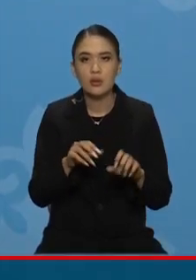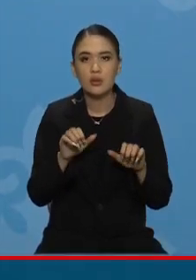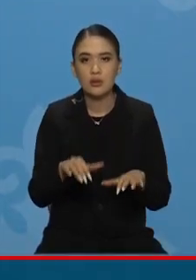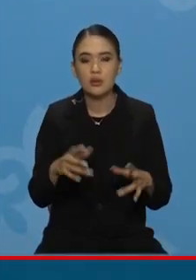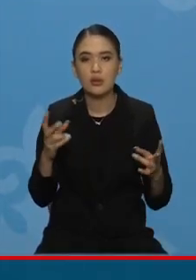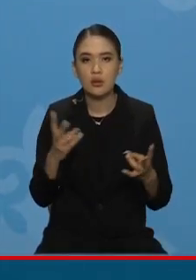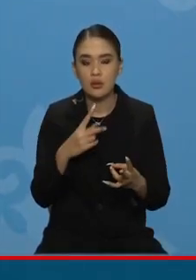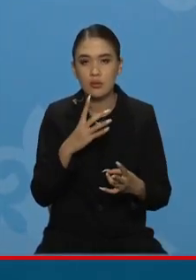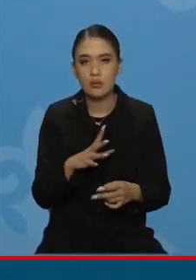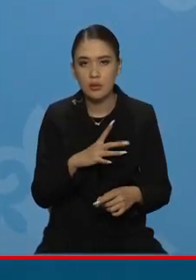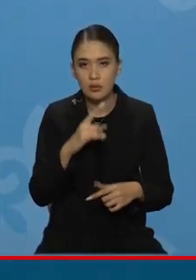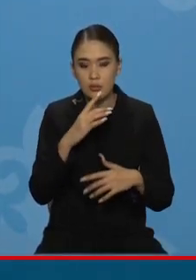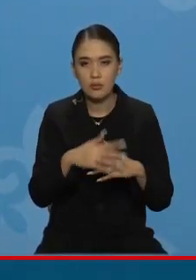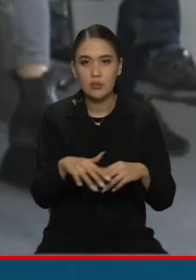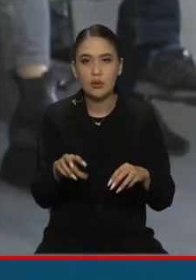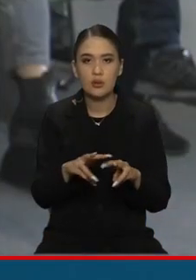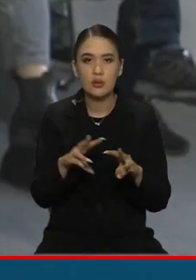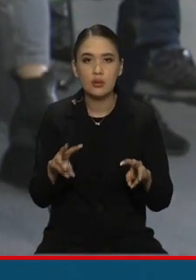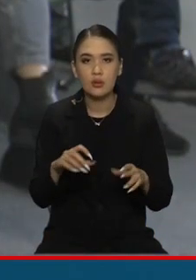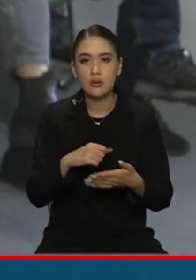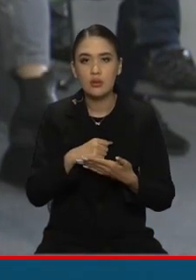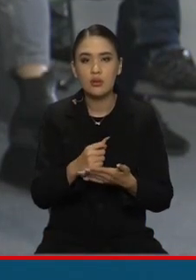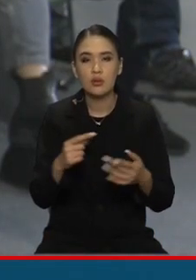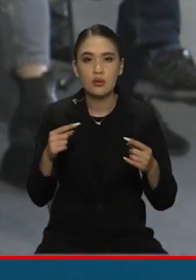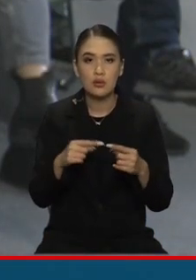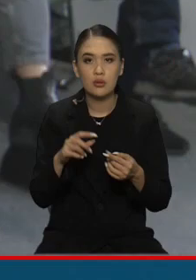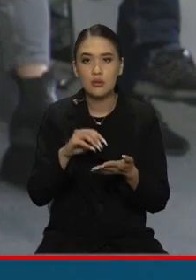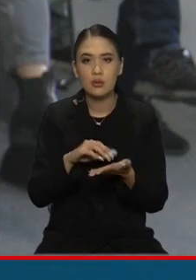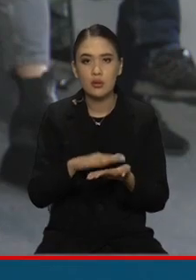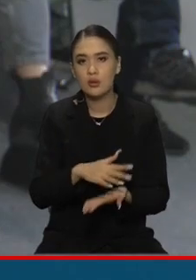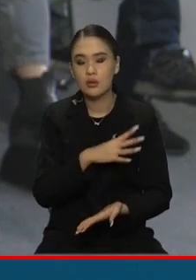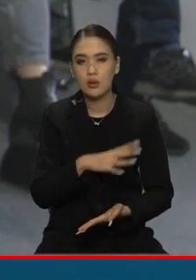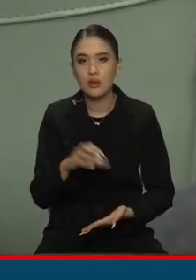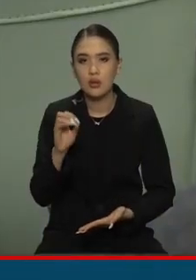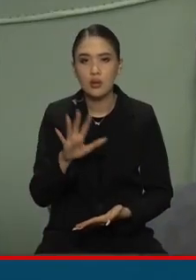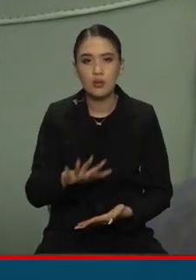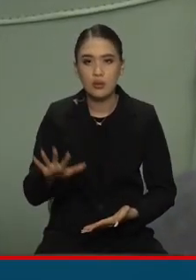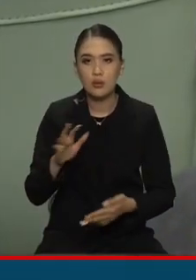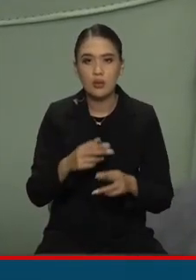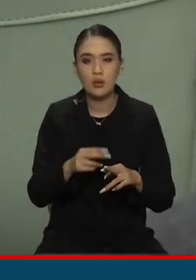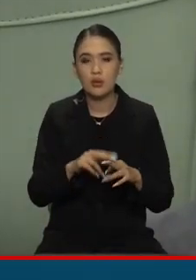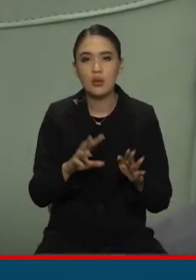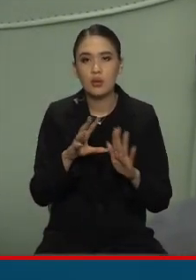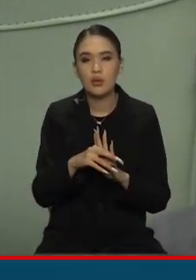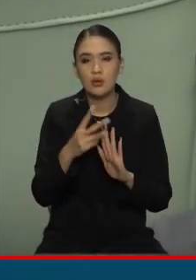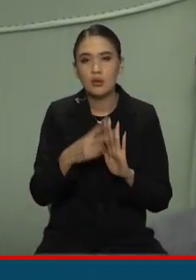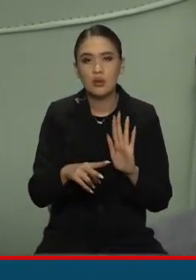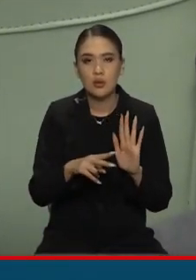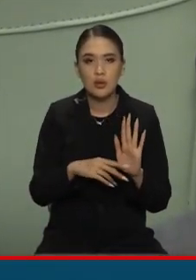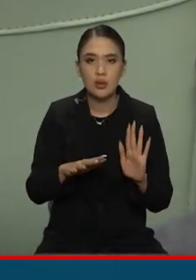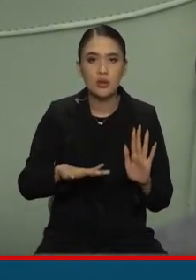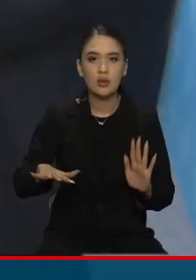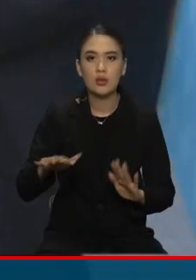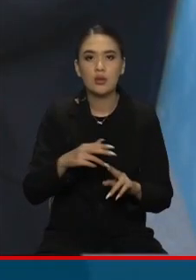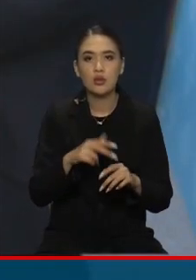келген. Алайда министрліктің ресми өкілі нақты мерзімді атаған жоқ. Себебі Еуропалық одаққа кіретін 27 елдің